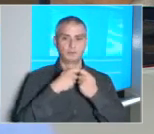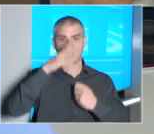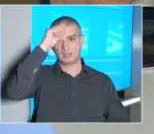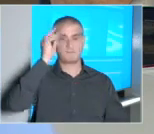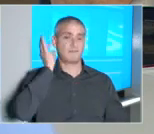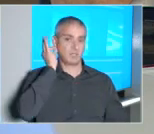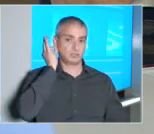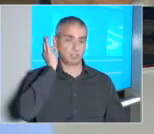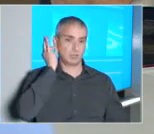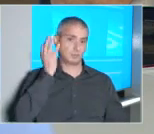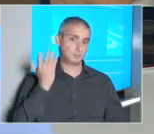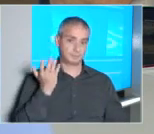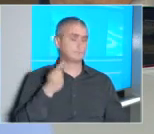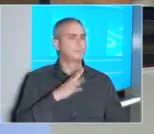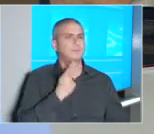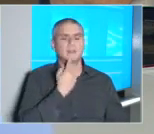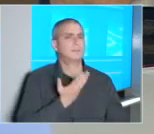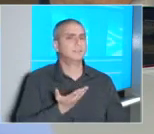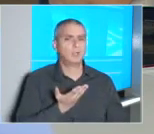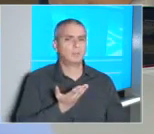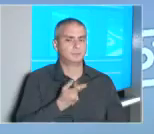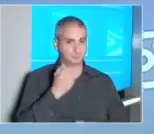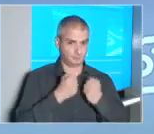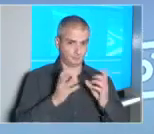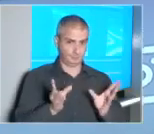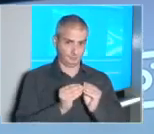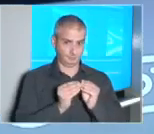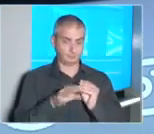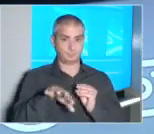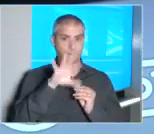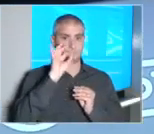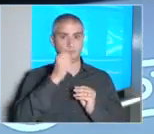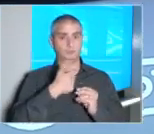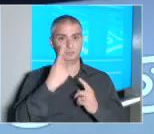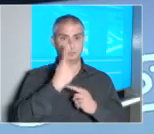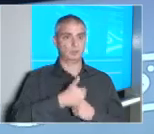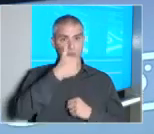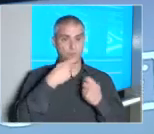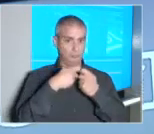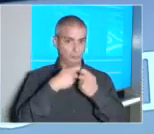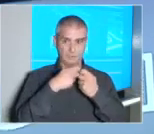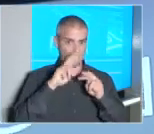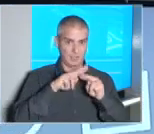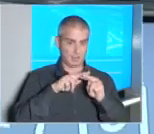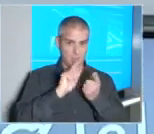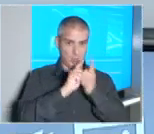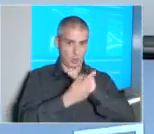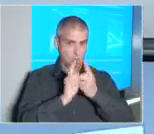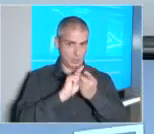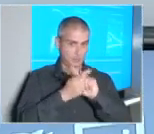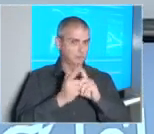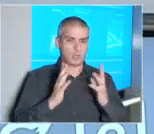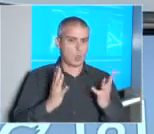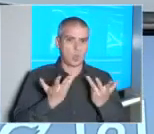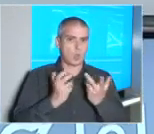גבר ואישה. שמה זה אומר? שרצים ביחד, בוחרים בראש משותף, ואז... יש רוטציה